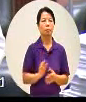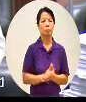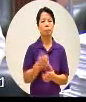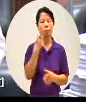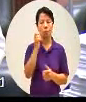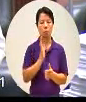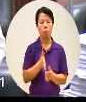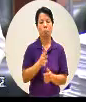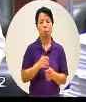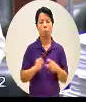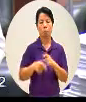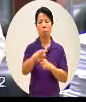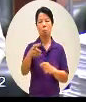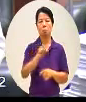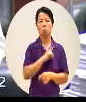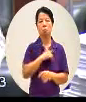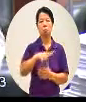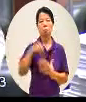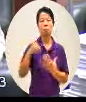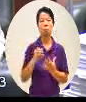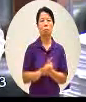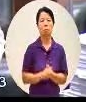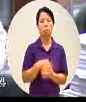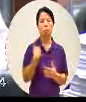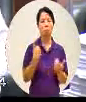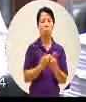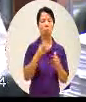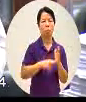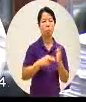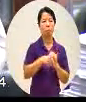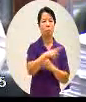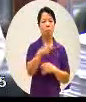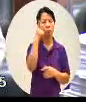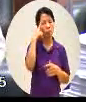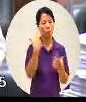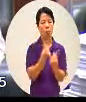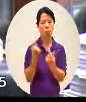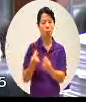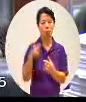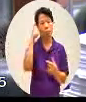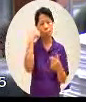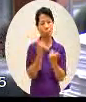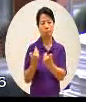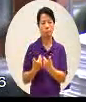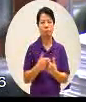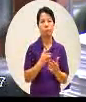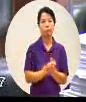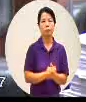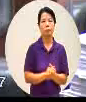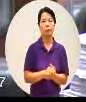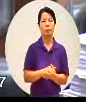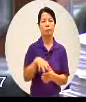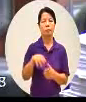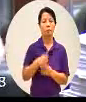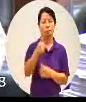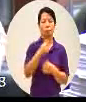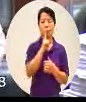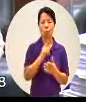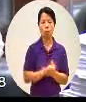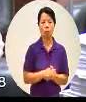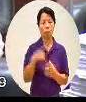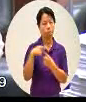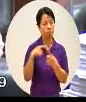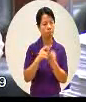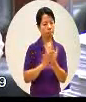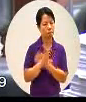呢？啊，开了一摆，啊，百姓拢一直甲你反对，啊，署长嘛讲无是毋是？等研究其